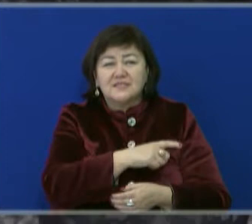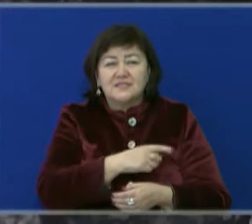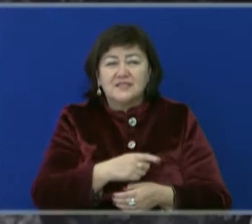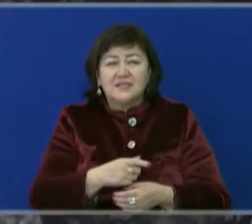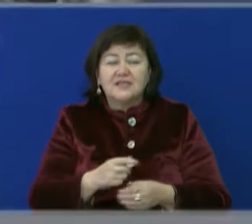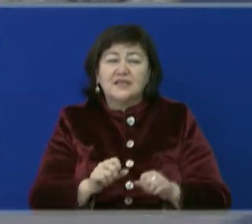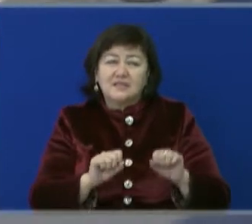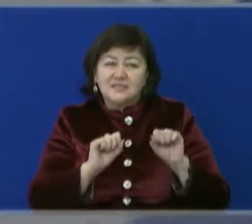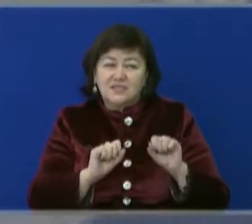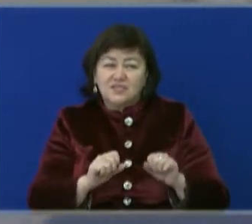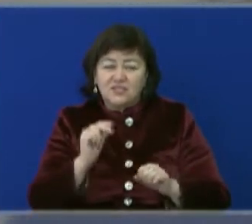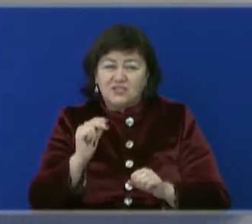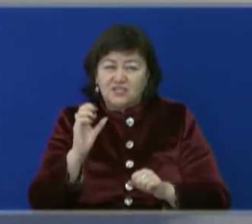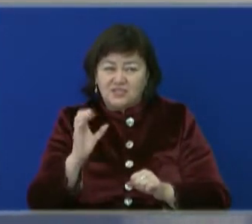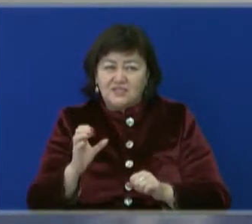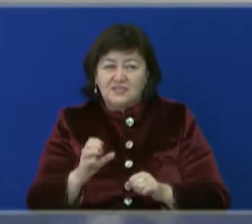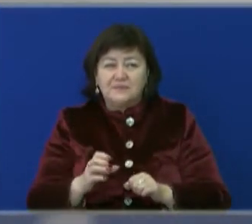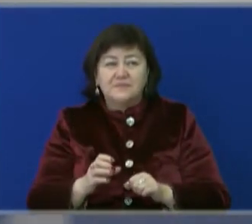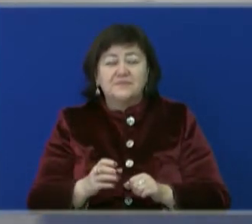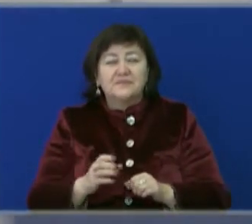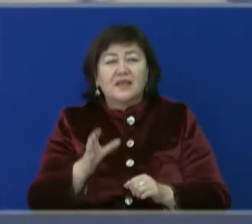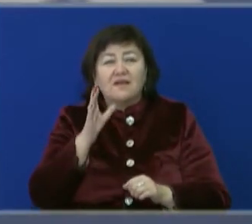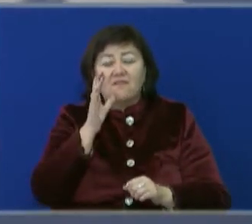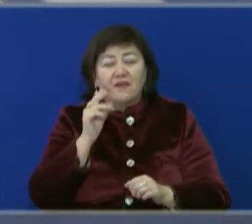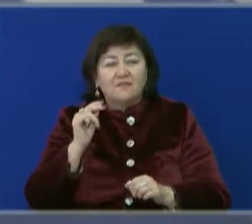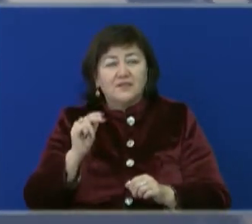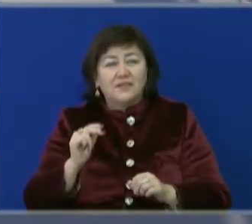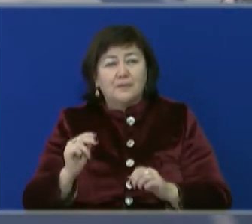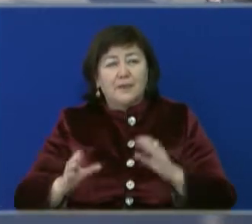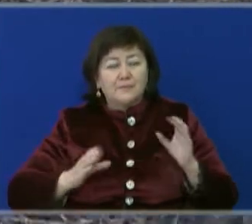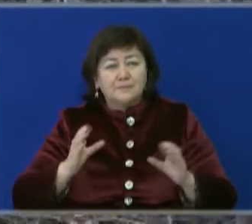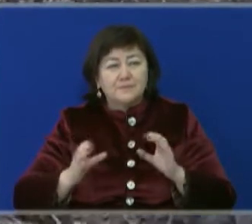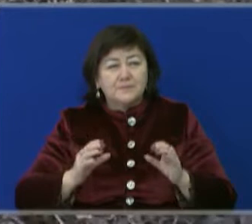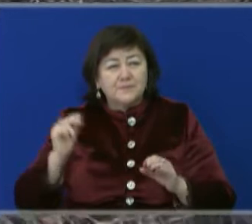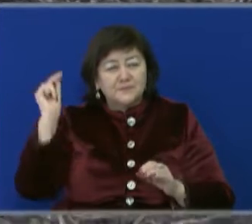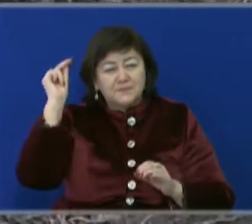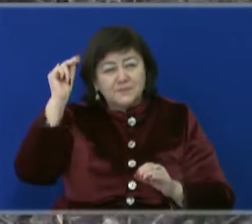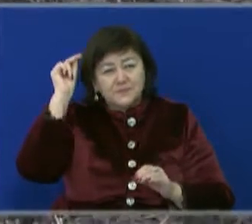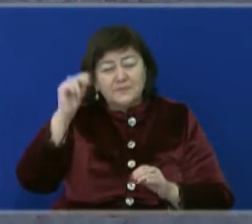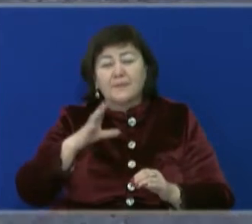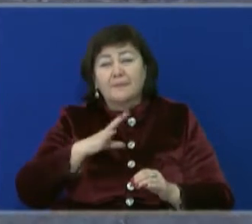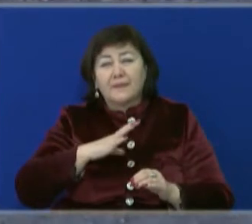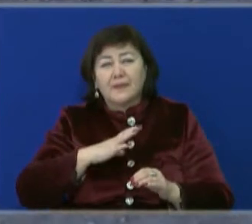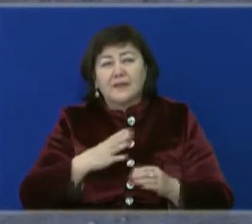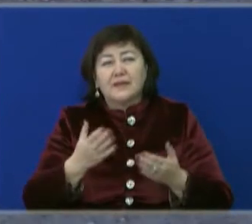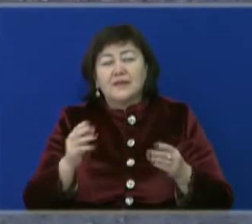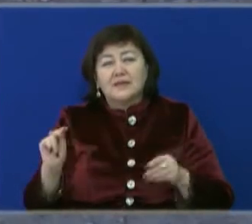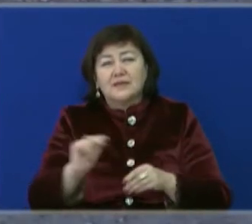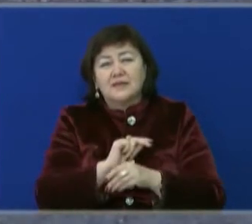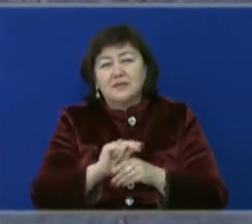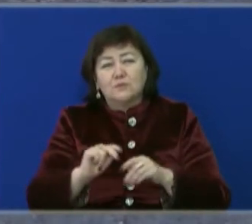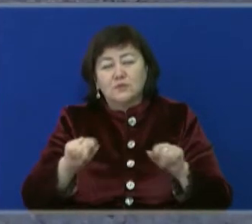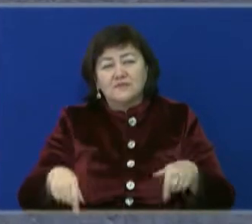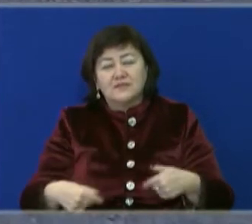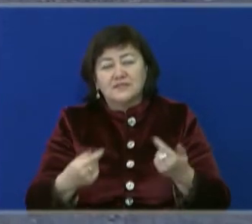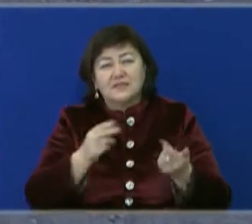ликвидации данного ЧС. В рамках учений были проинспектированы мероприятия по ликвидации чрезвычайных ситуаций и ремонтно-восстановительные